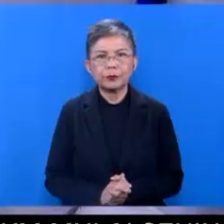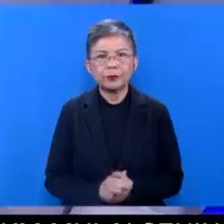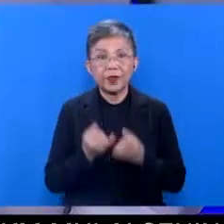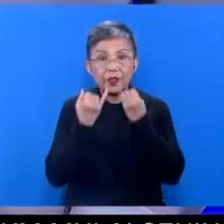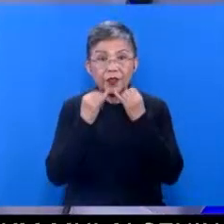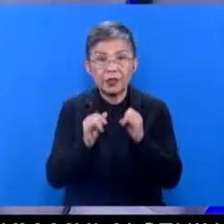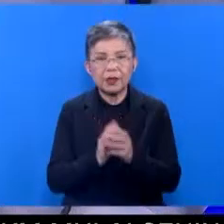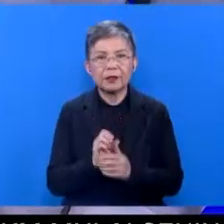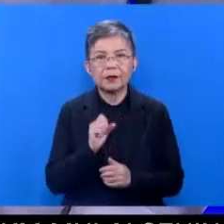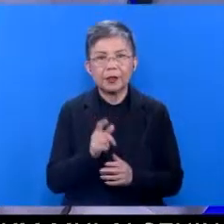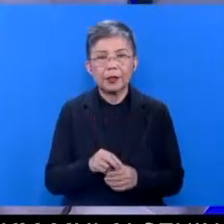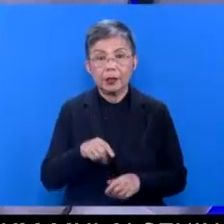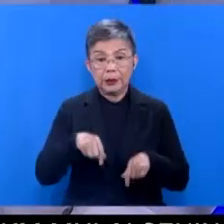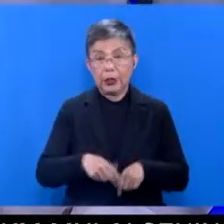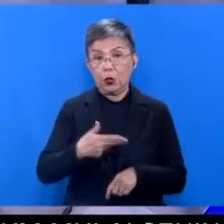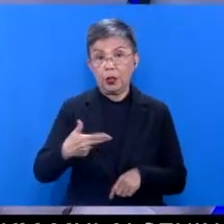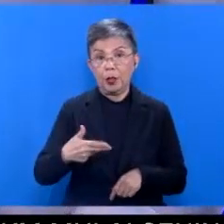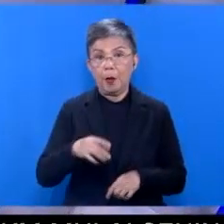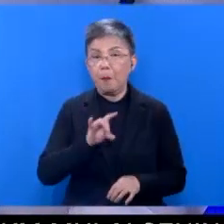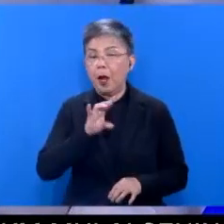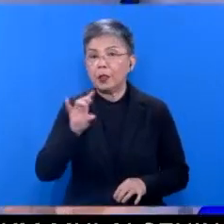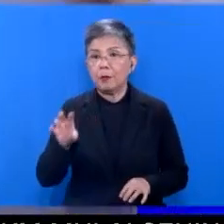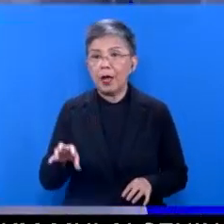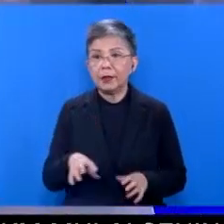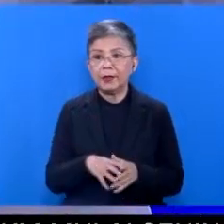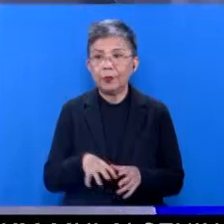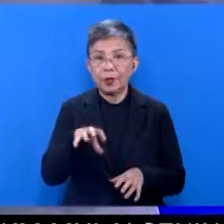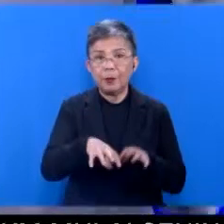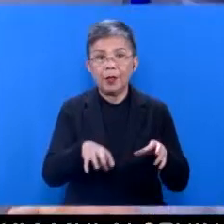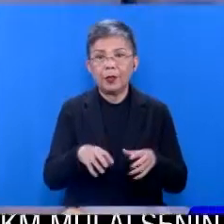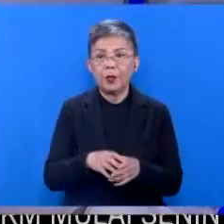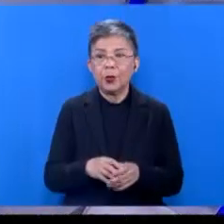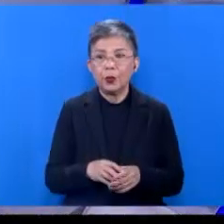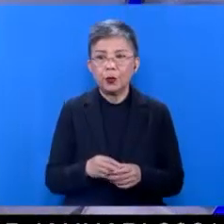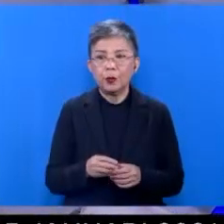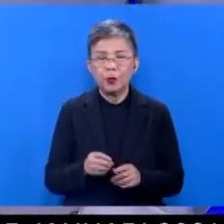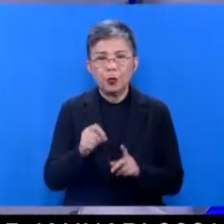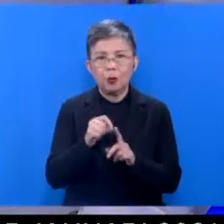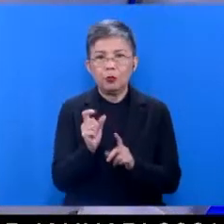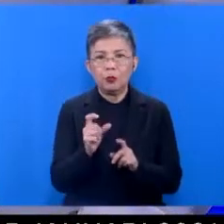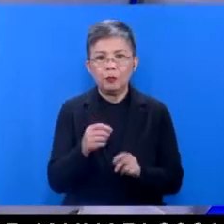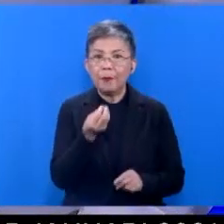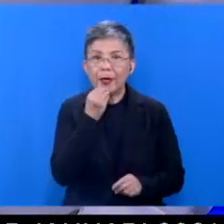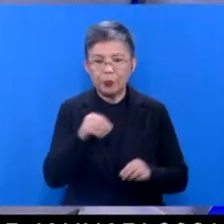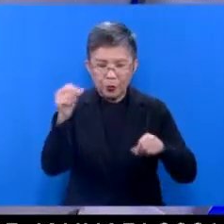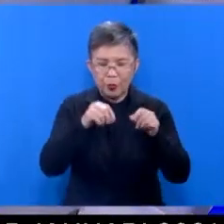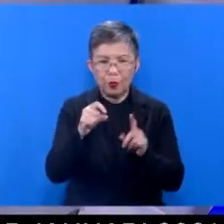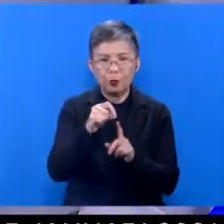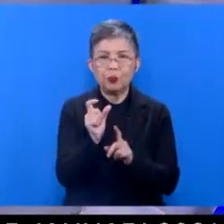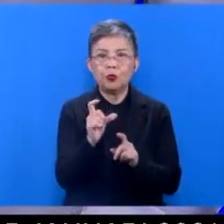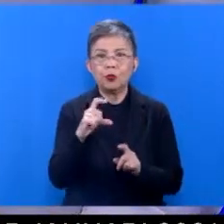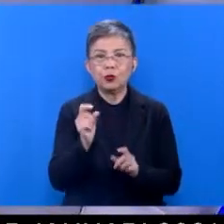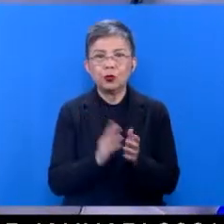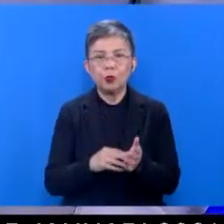Kita ke informasi selanjutnya, pemirsa. Indonesia punya beragam jenis rempah, salah satunya pucung. Pucung atau keluak biasa menjadi bahan kuliner khas